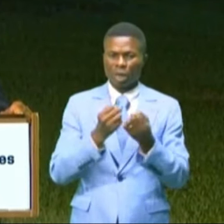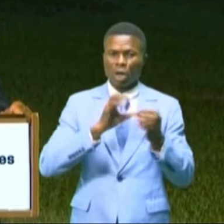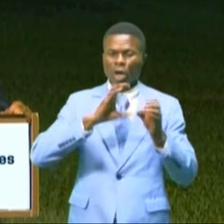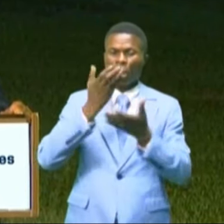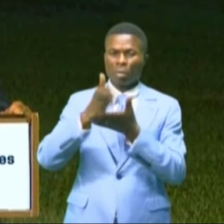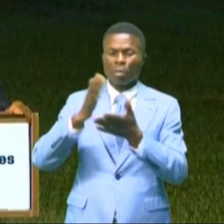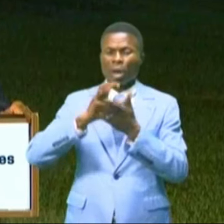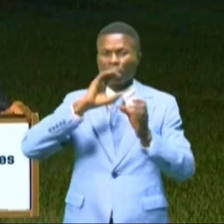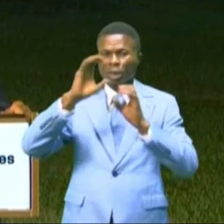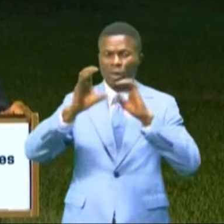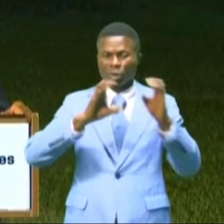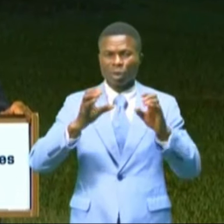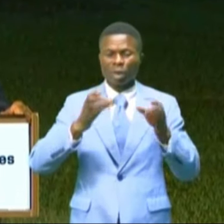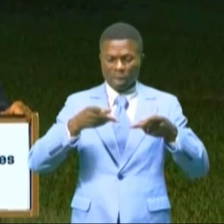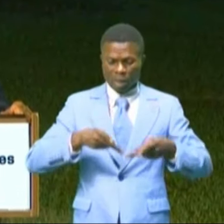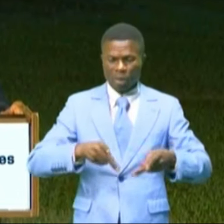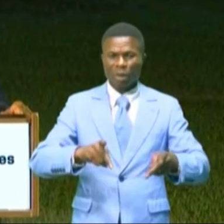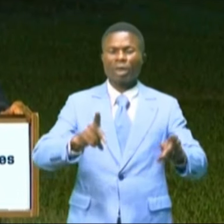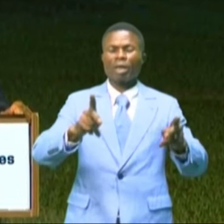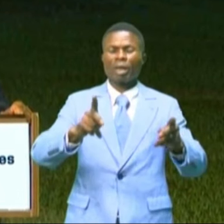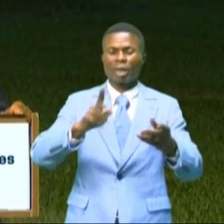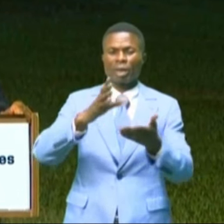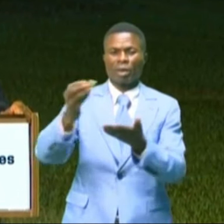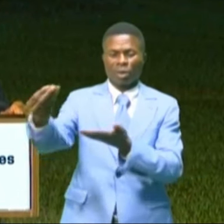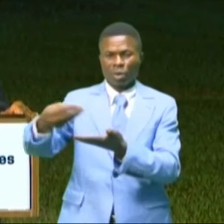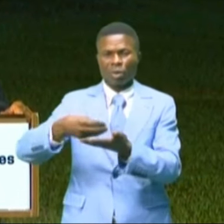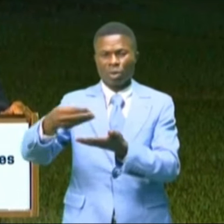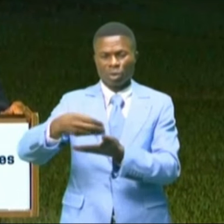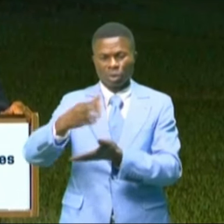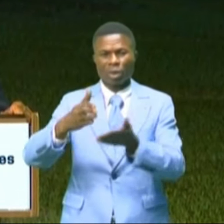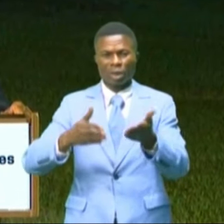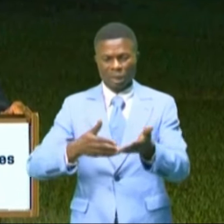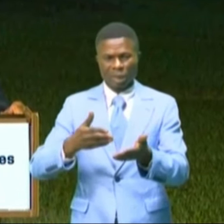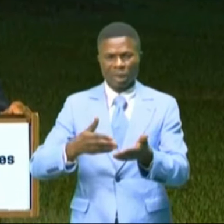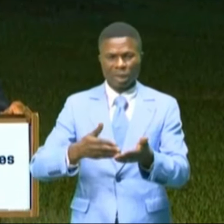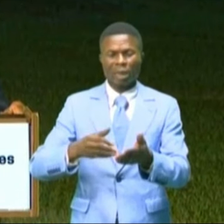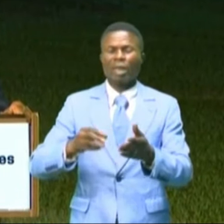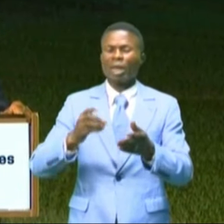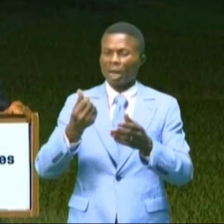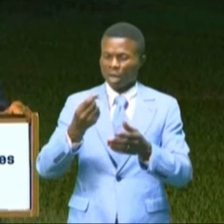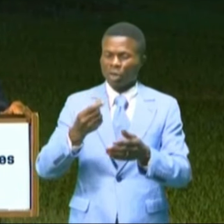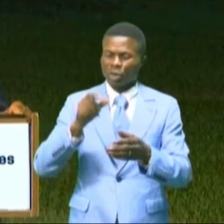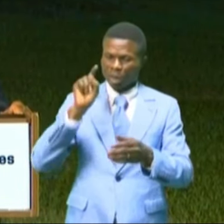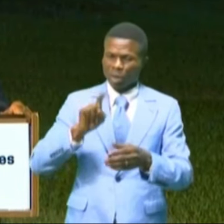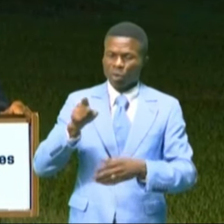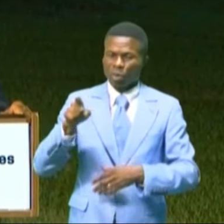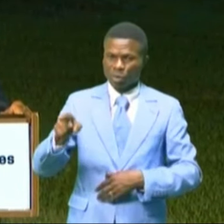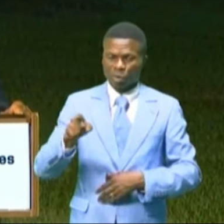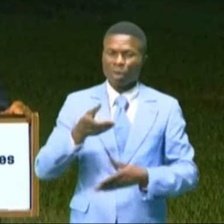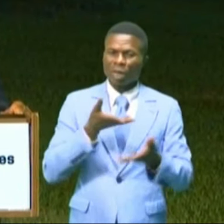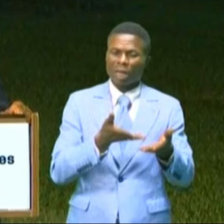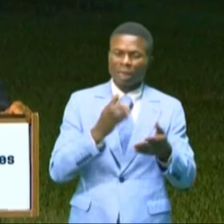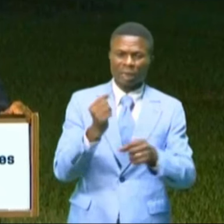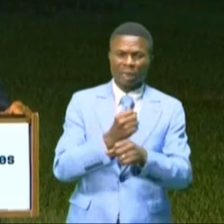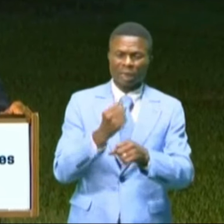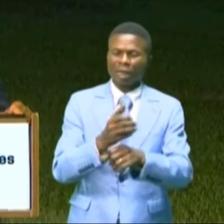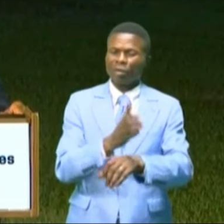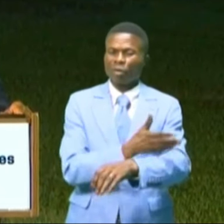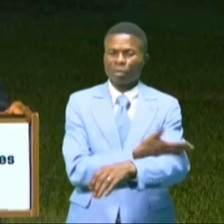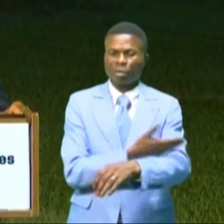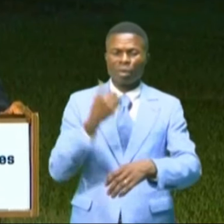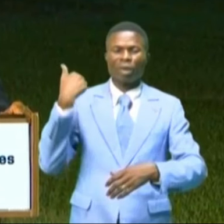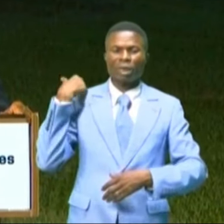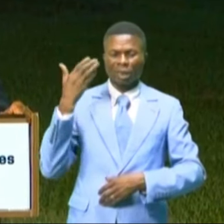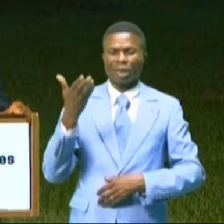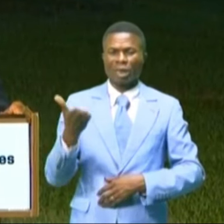télédistributions afin de leur permettre de percevoir pour son compte les redevances qui lui sont dues et faciliter au service d'assiette un contrôle